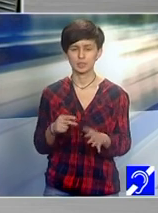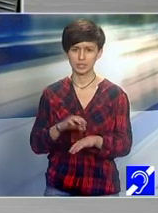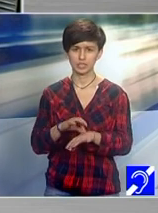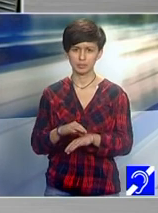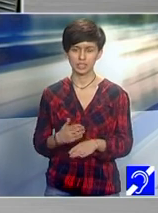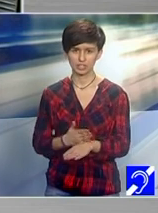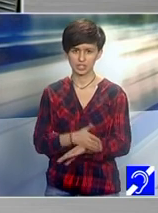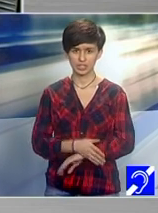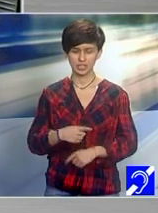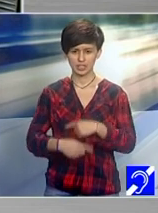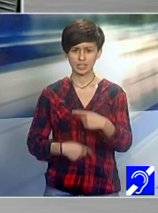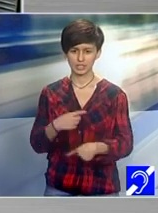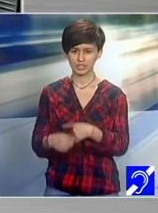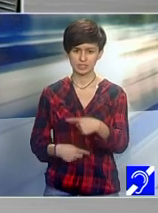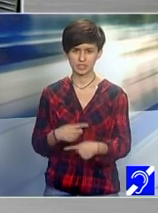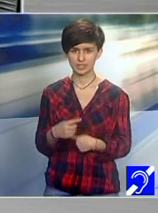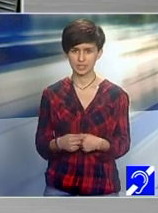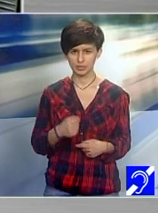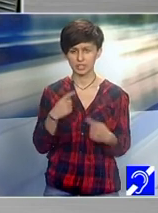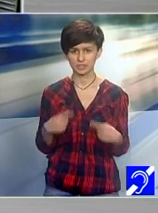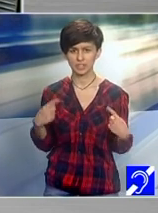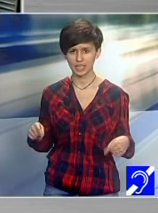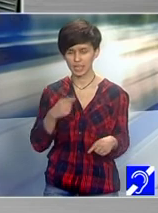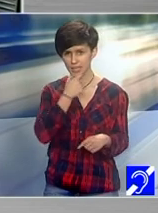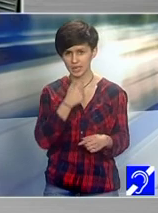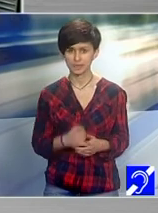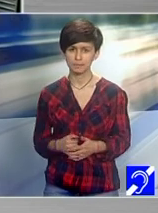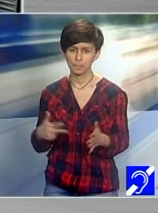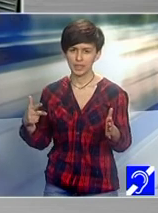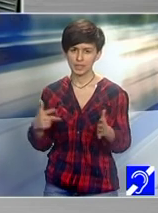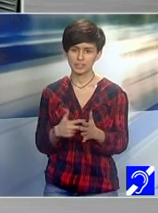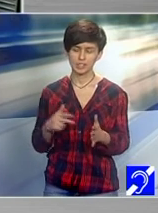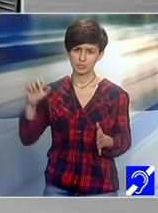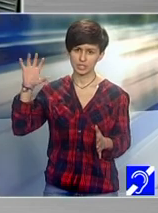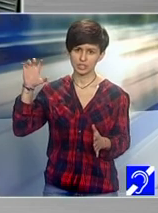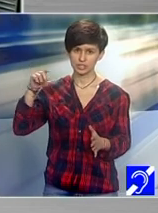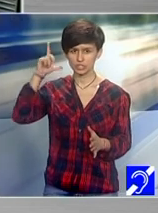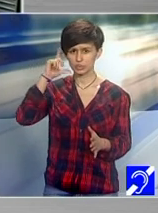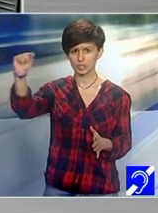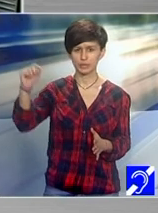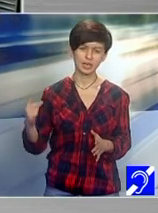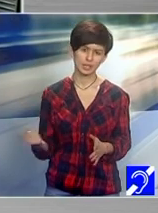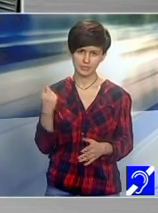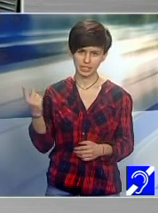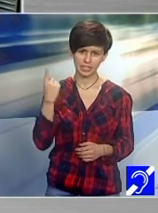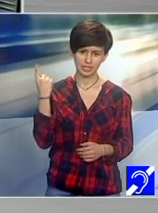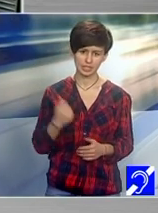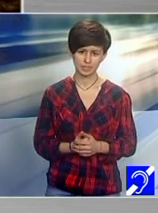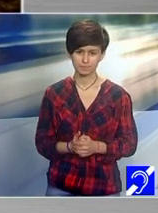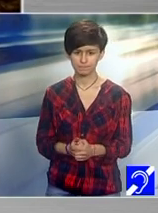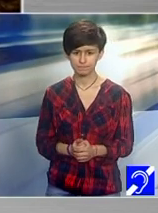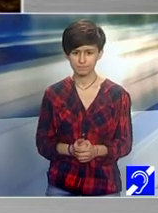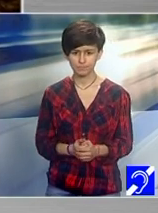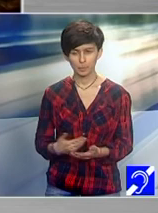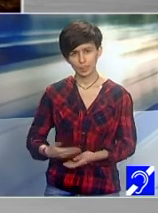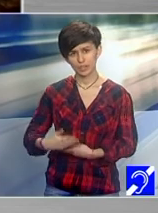în sistem, da, anual, 3.500 pleacă în străinătate. O să vă dau o